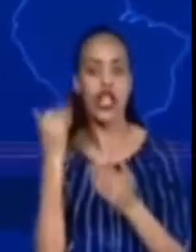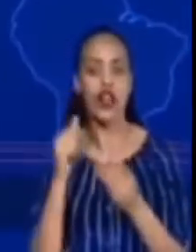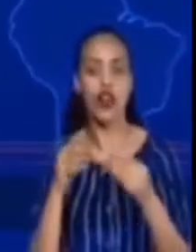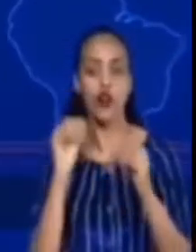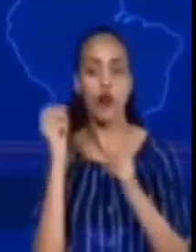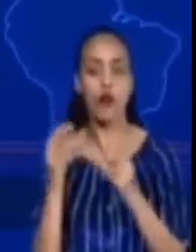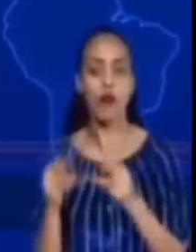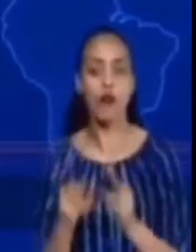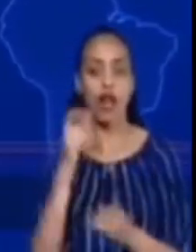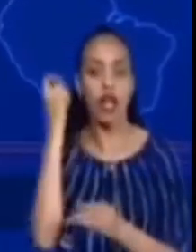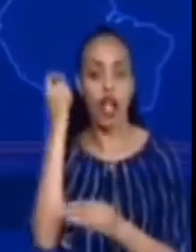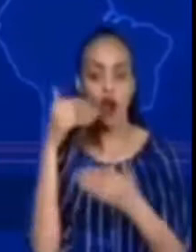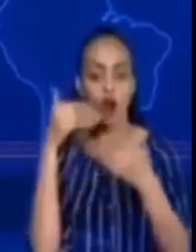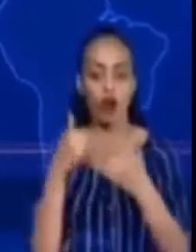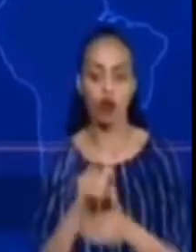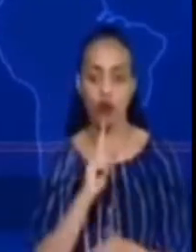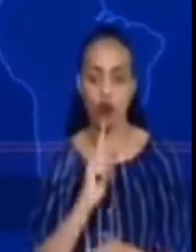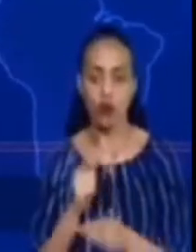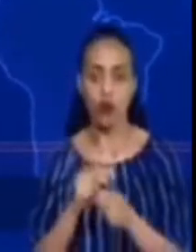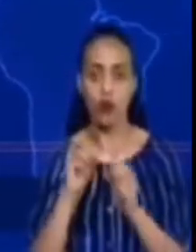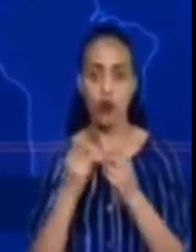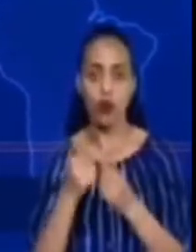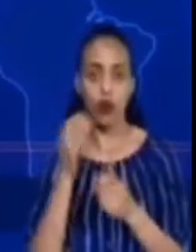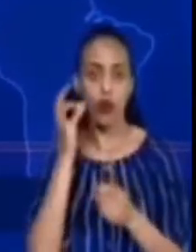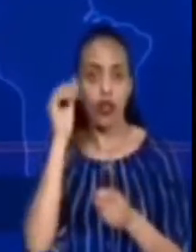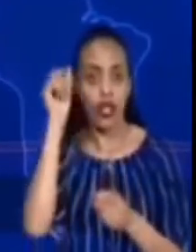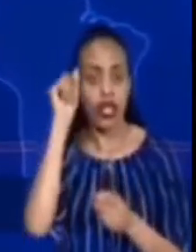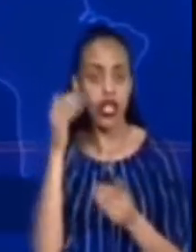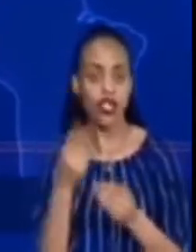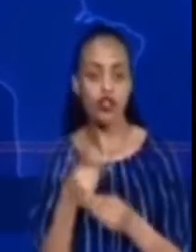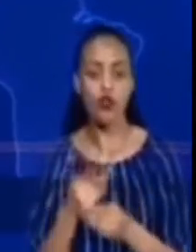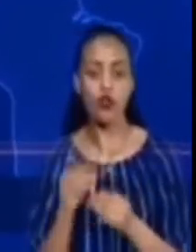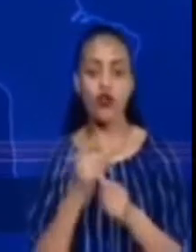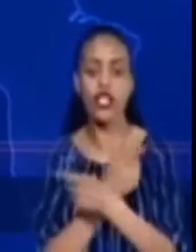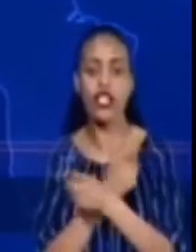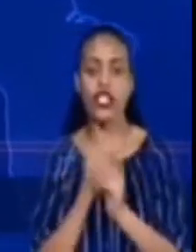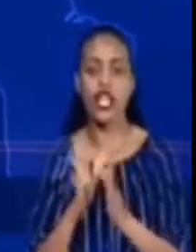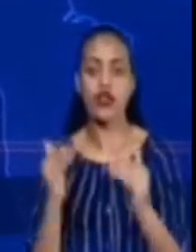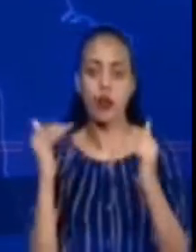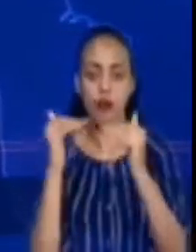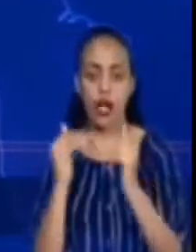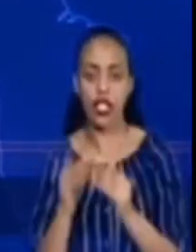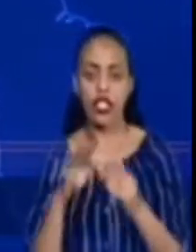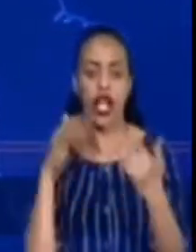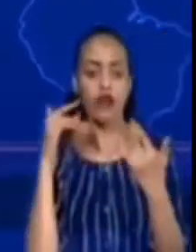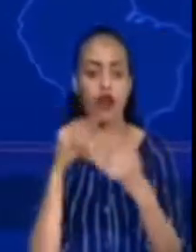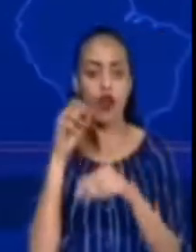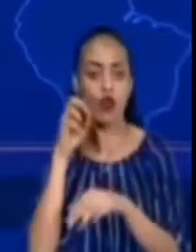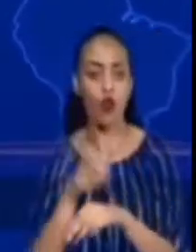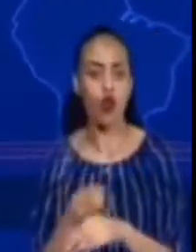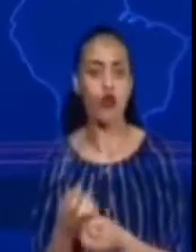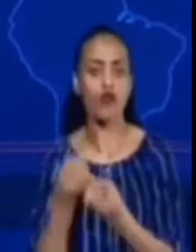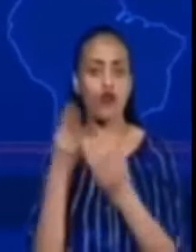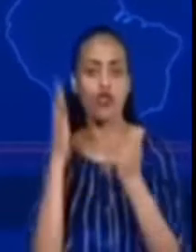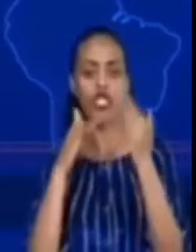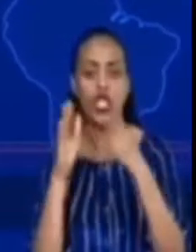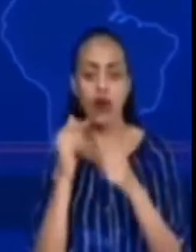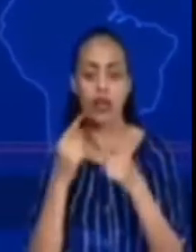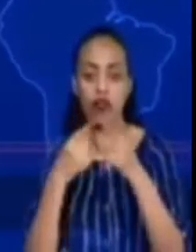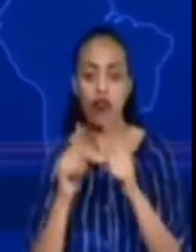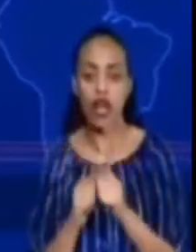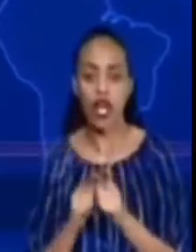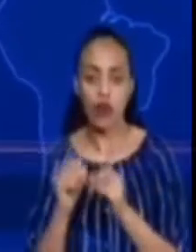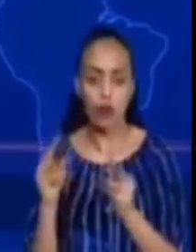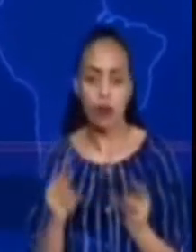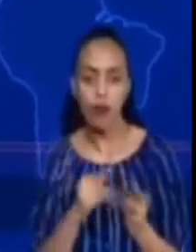ቃል የእግዚአብሔር ቃል የመገለጥ ቃል ነው የሚናገረው መምህር። አንድ ክርስቲያን መምህር ከሱ